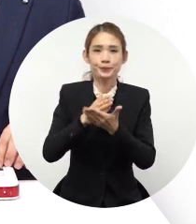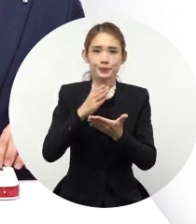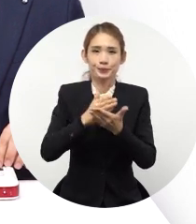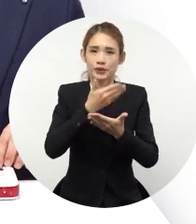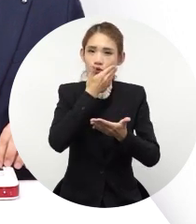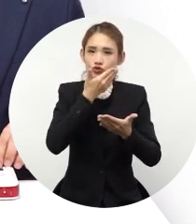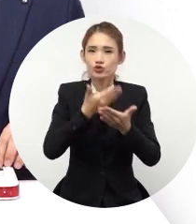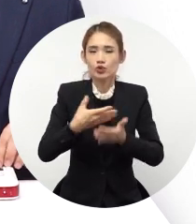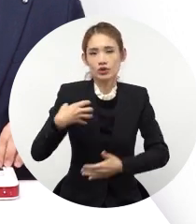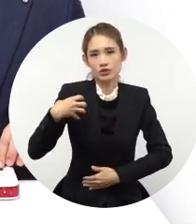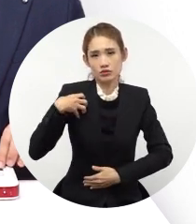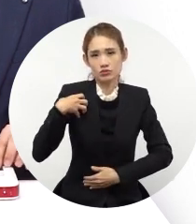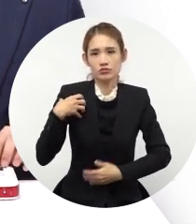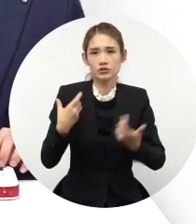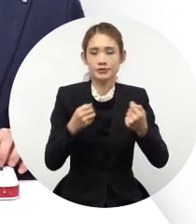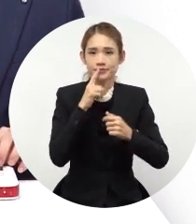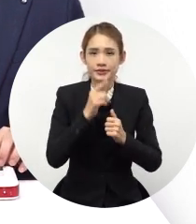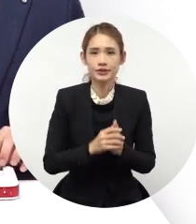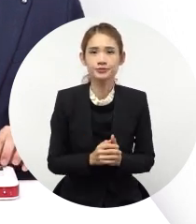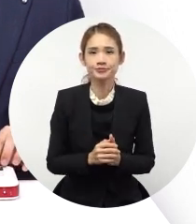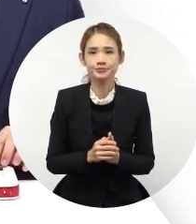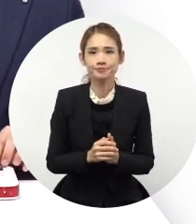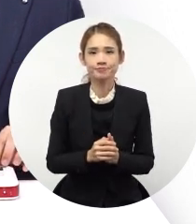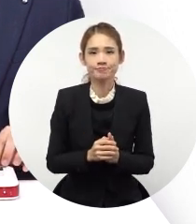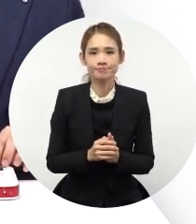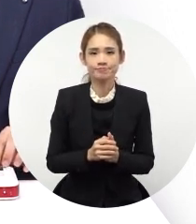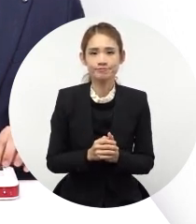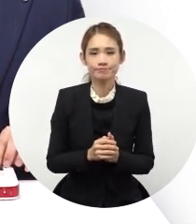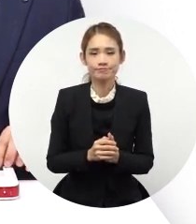되는 중요한 의무사항이기 때문이겠죠.